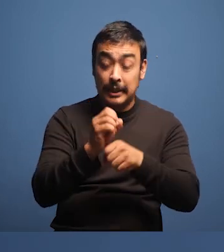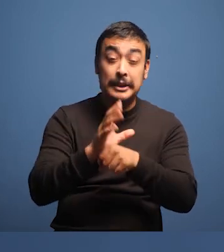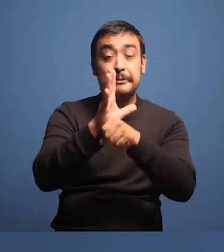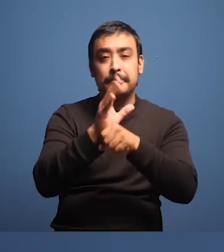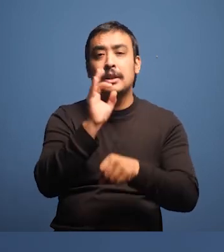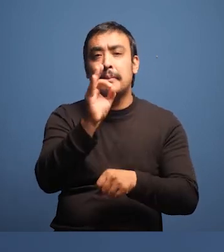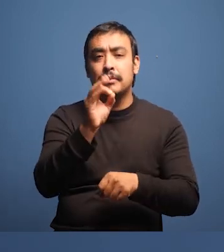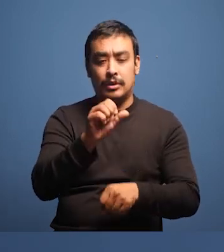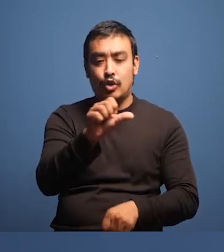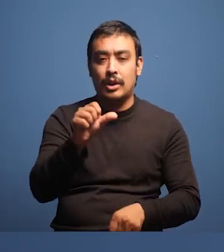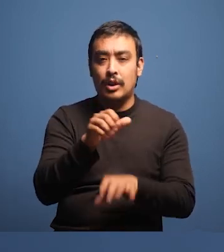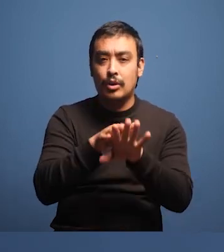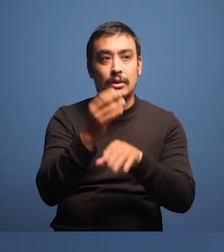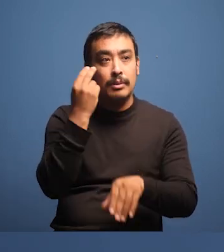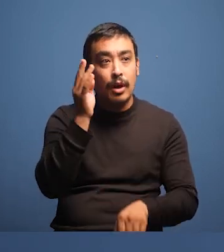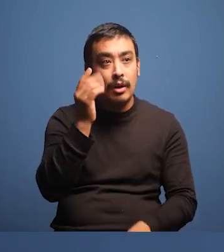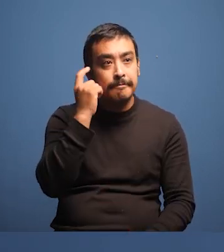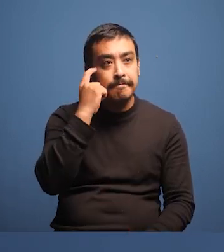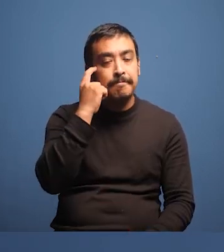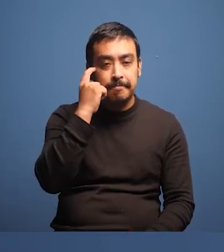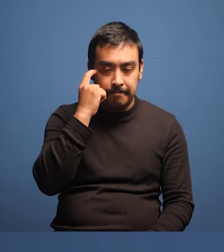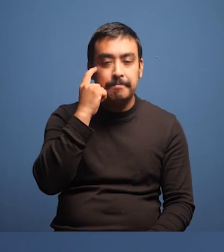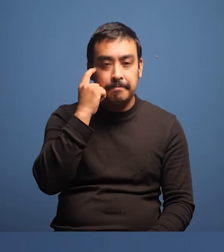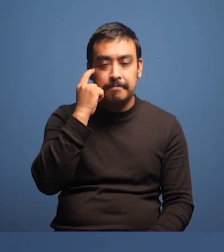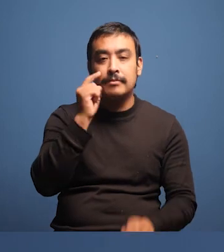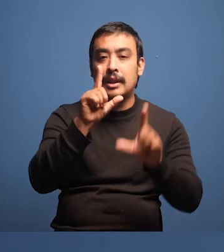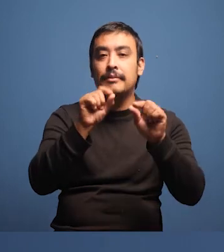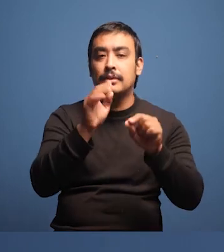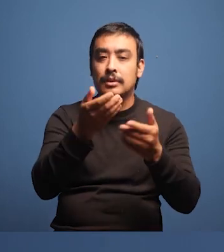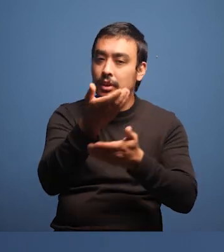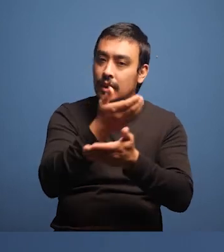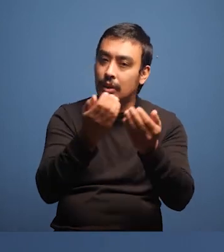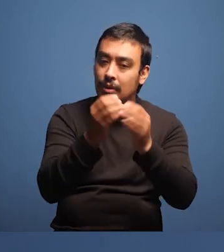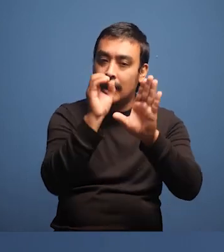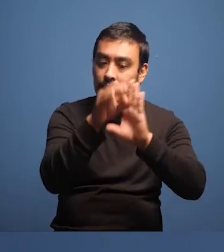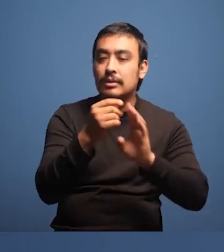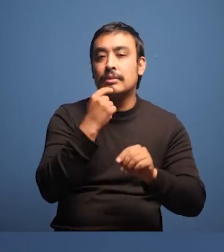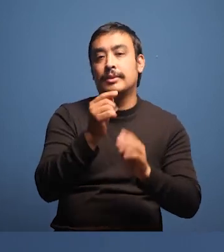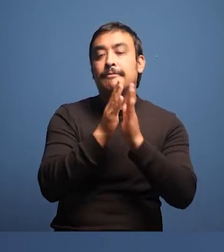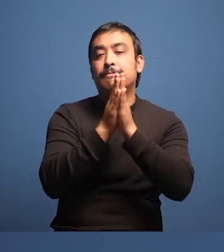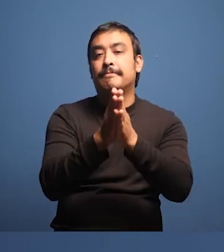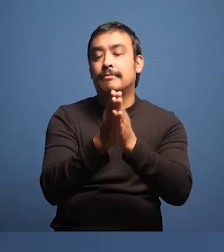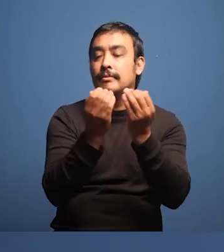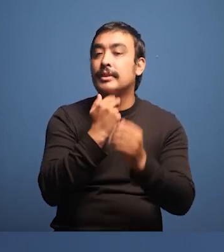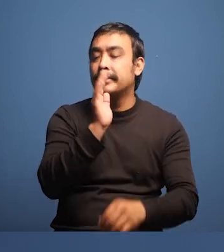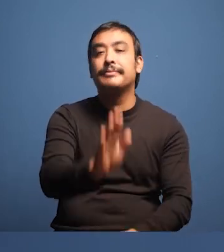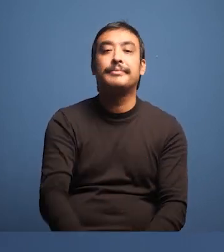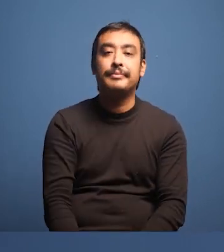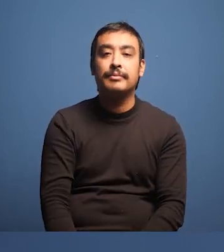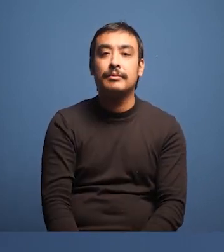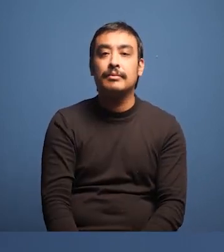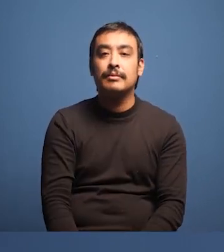राम्रो डिजिटल सिटिजन भएर चाहिँ तपाईँहरूले त्यस्तो कुराहरू कन्टेन्टहरू चाहिँ सेयर गर्नु पोस्ट गर्नु भनेर चाहिँ हामी अनुरोध गर्न चाहे। र